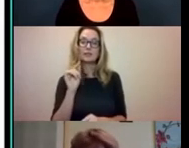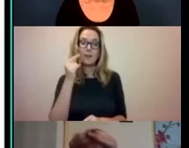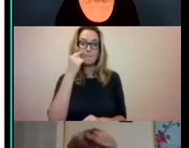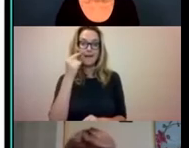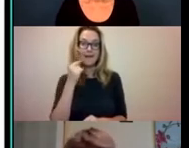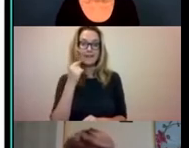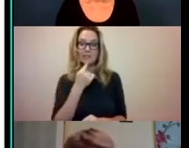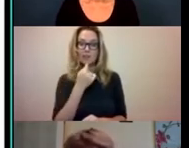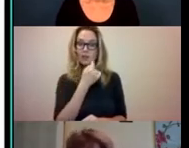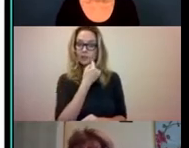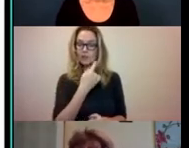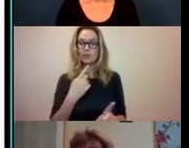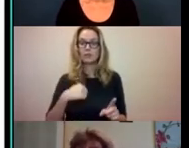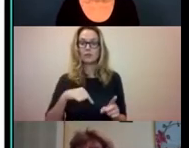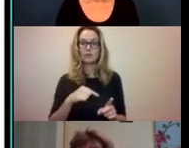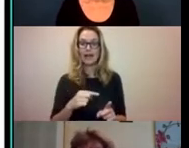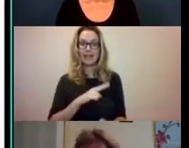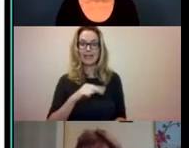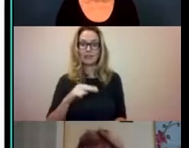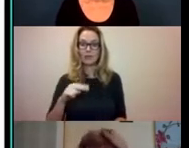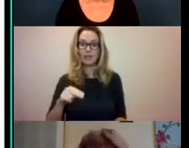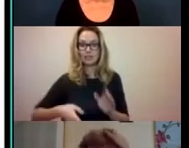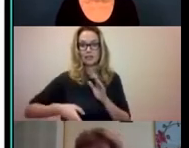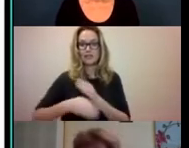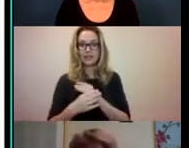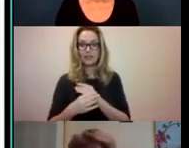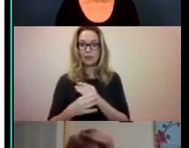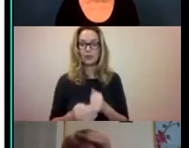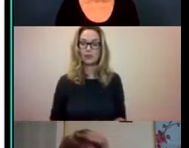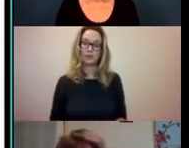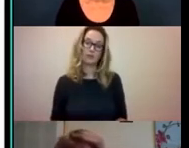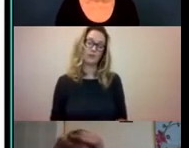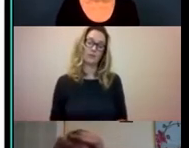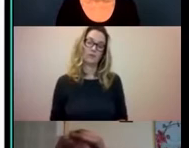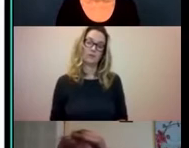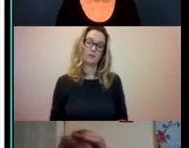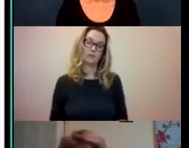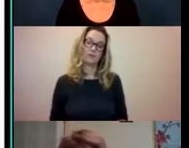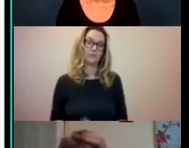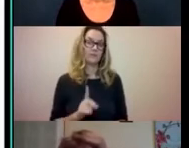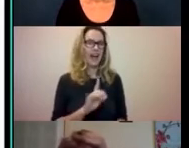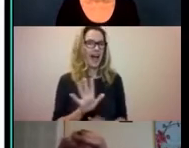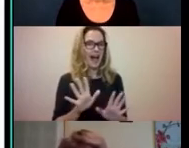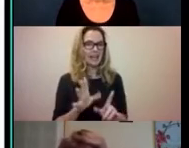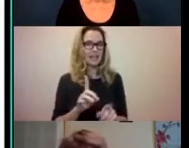Indonesië moesten verlaten. En ik had op dat moment niet op een vliegtuig mogen